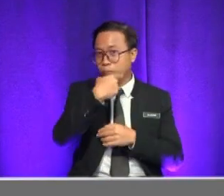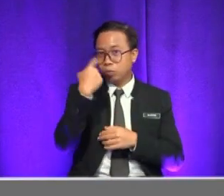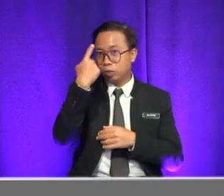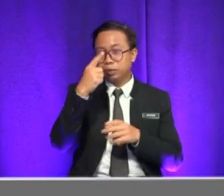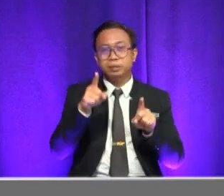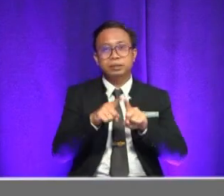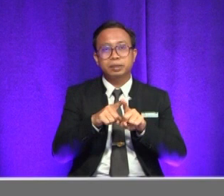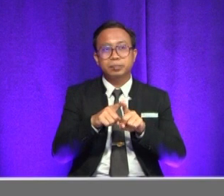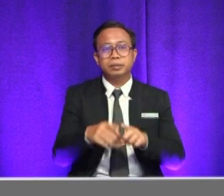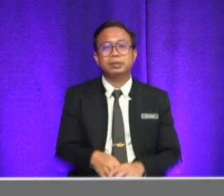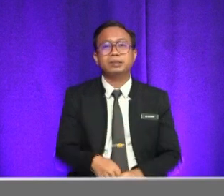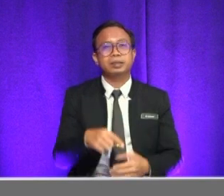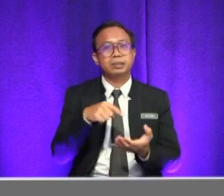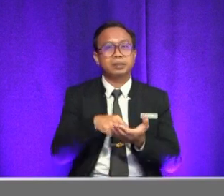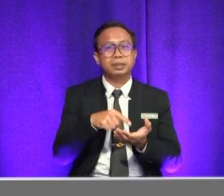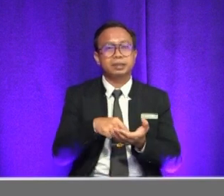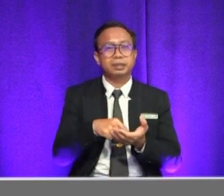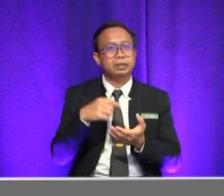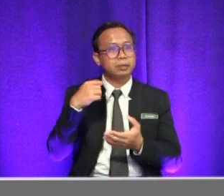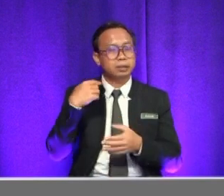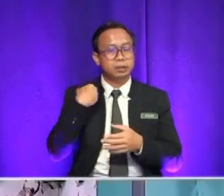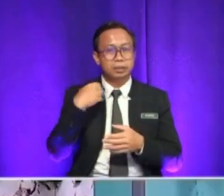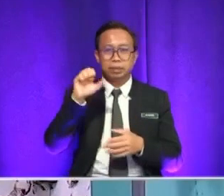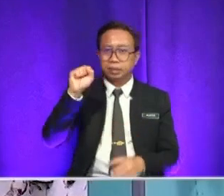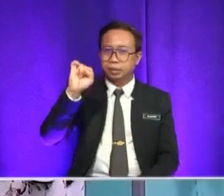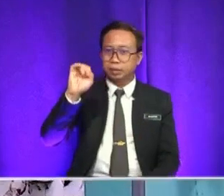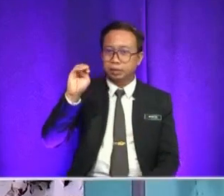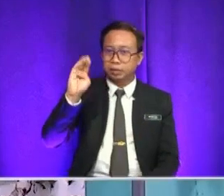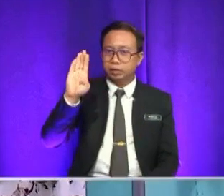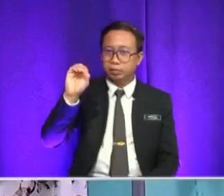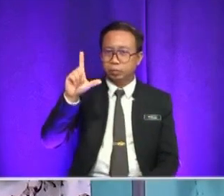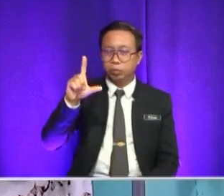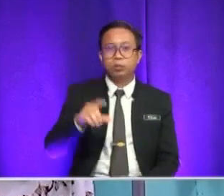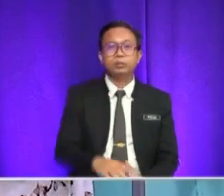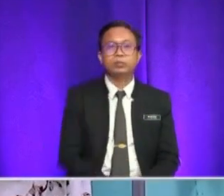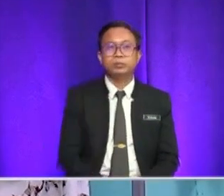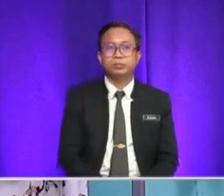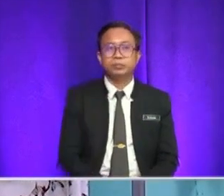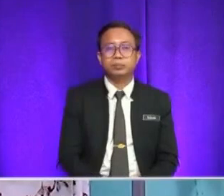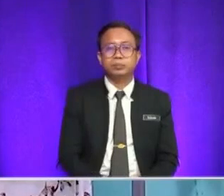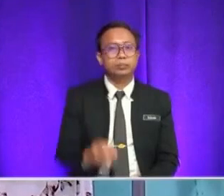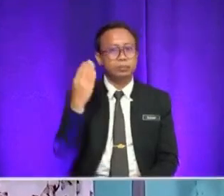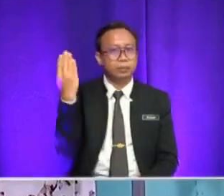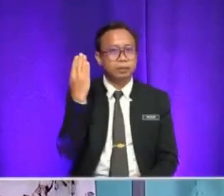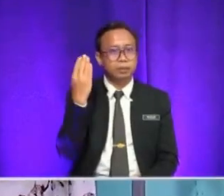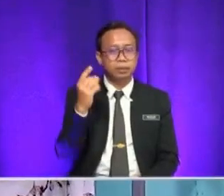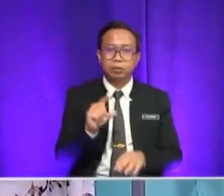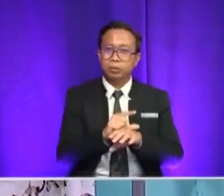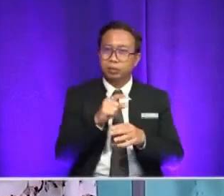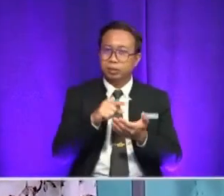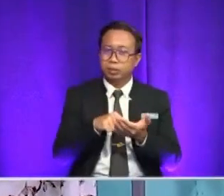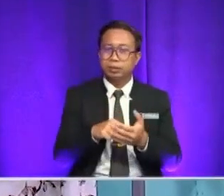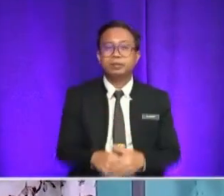speaker kan. Okey, ini adalah dia punya simbol. Okey, agak macam complicated sikit lah. Biasanya digunakan di kapal.